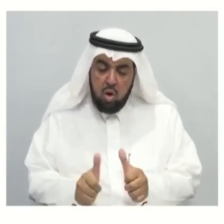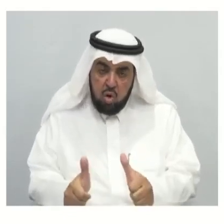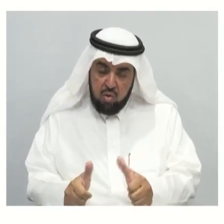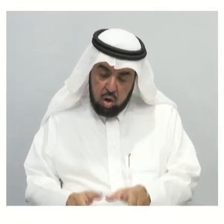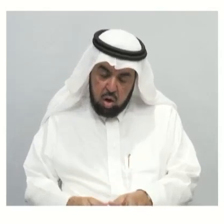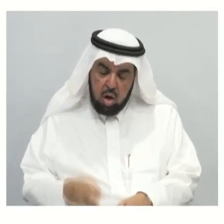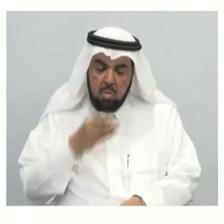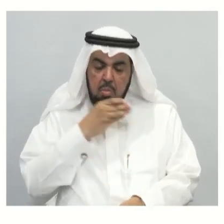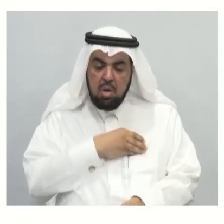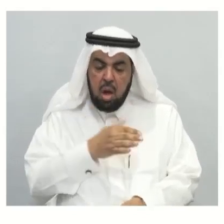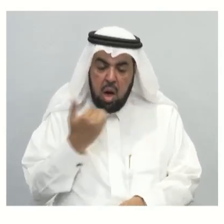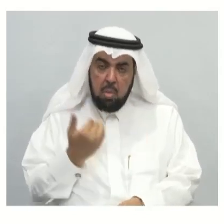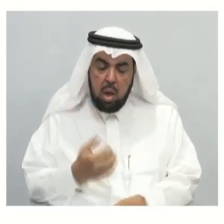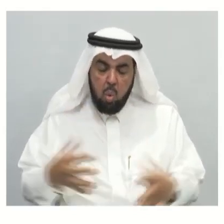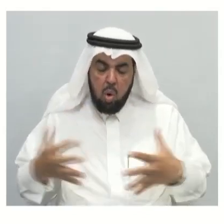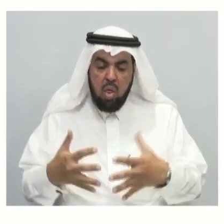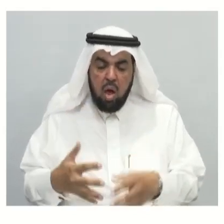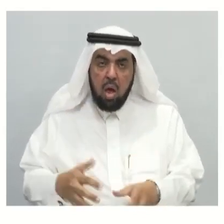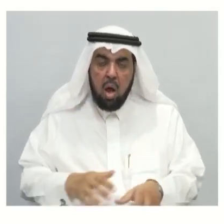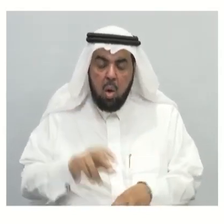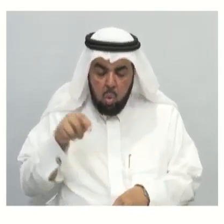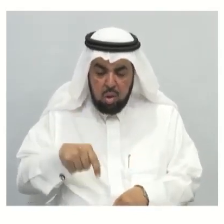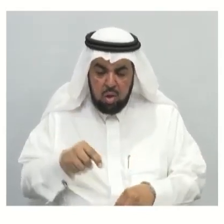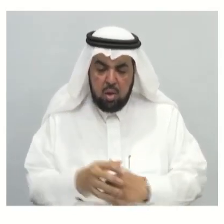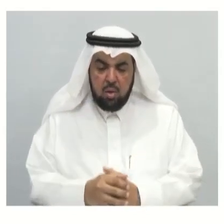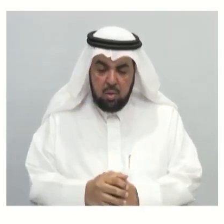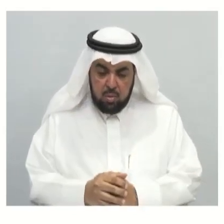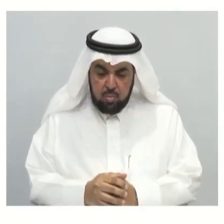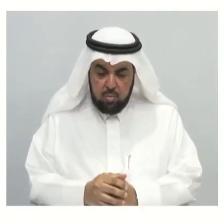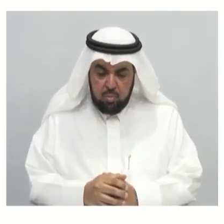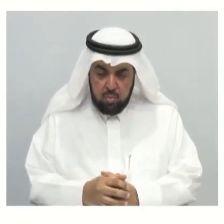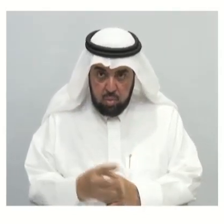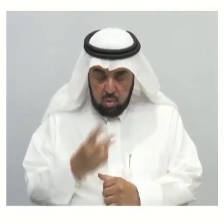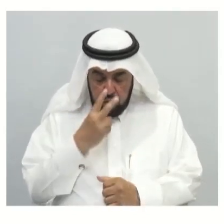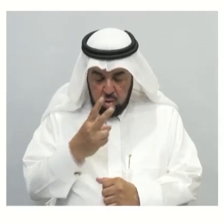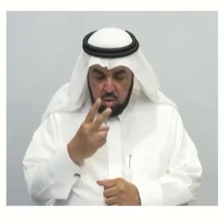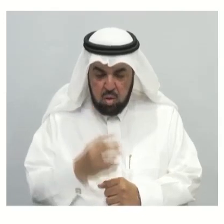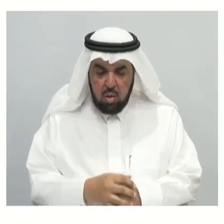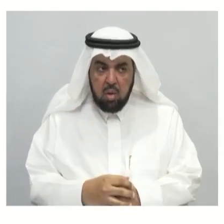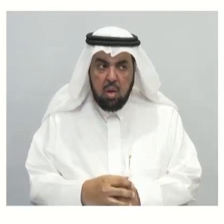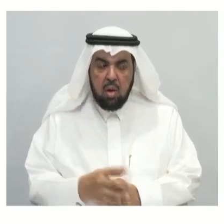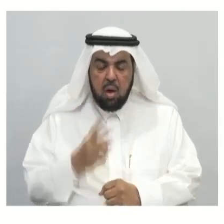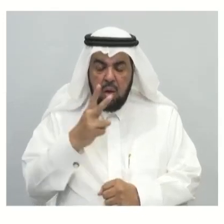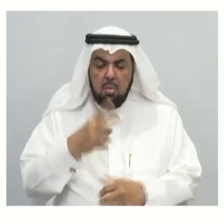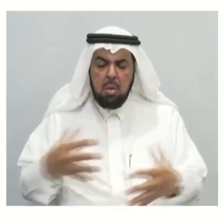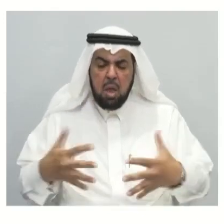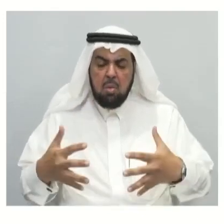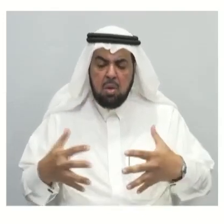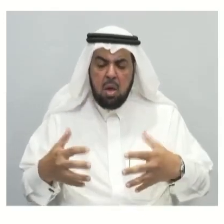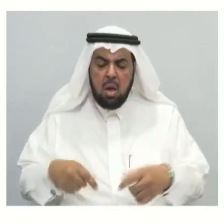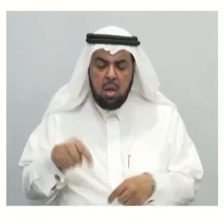المصالح العربيه والقضايا الوطنيه وايضا من اهداف الجامعه النظر